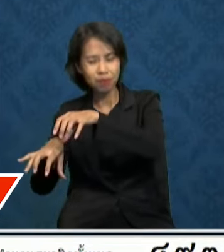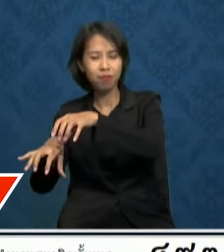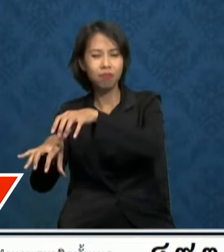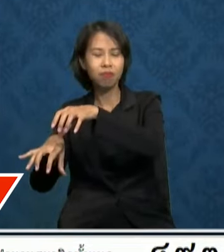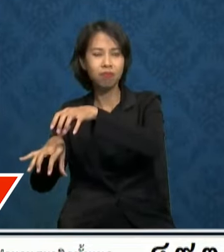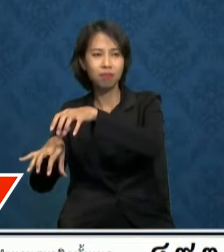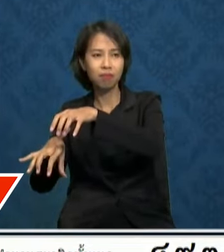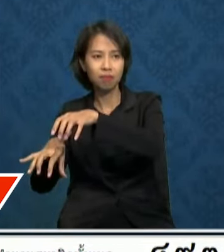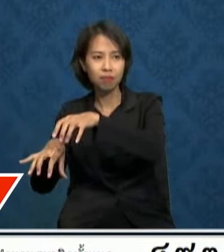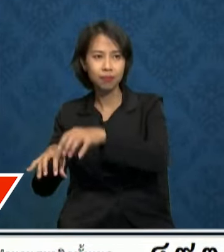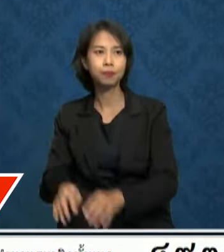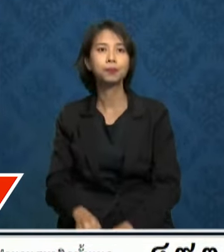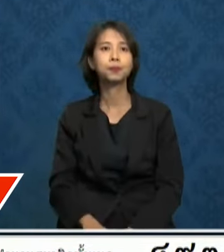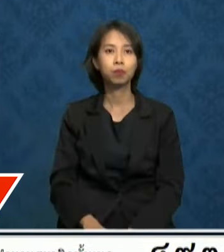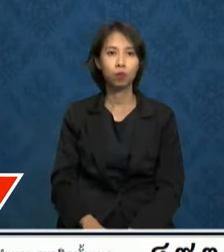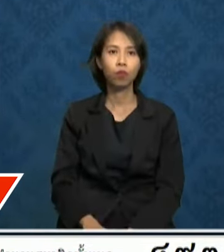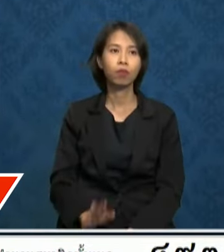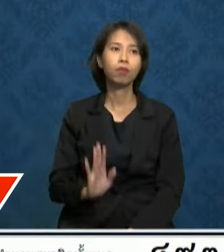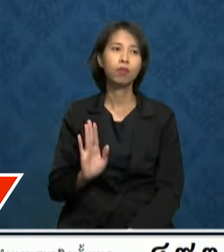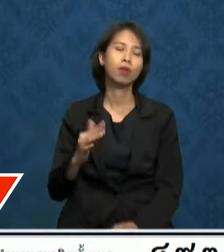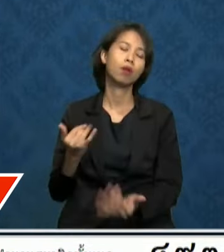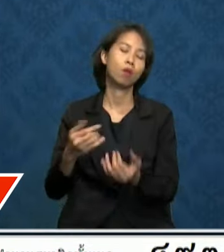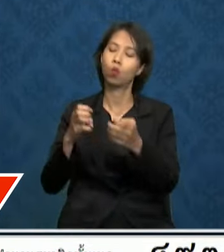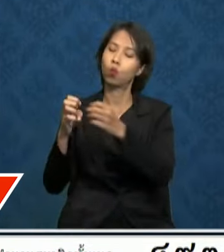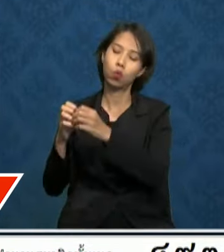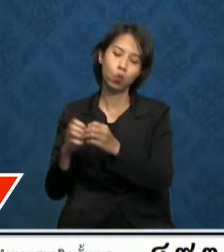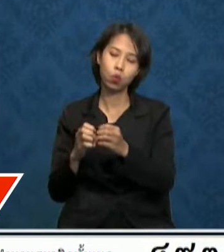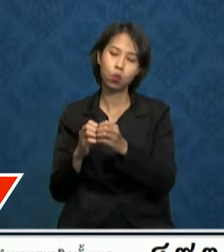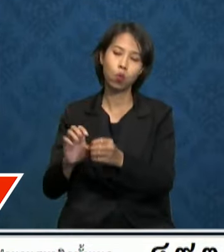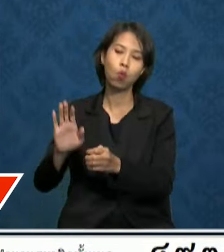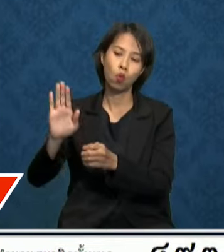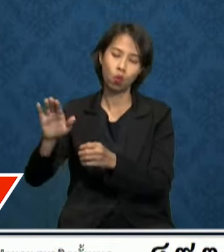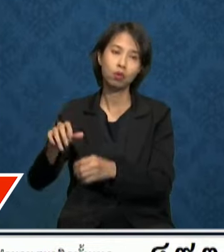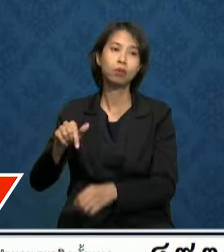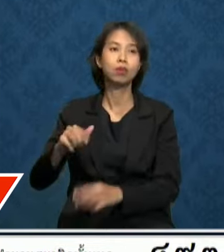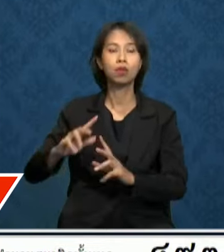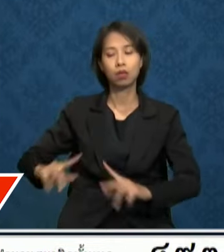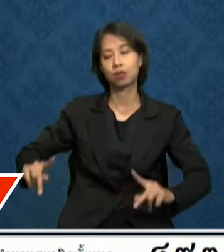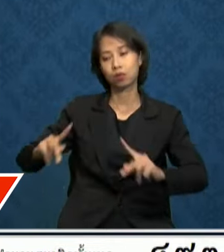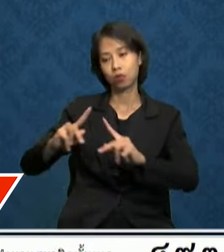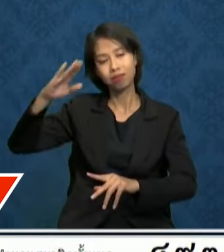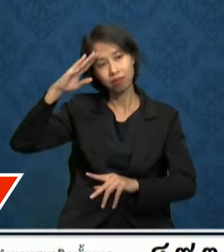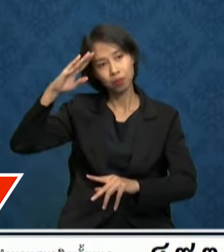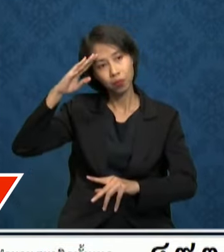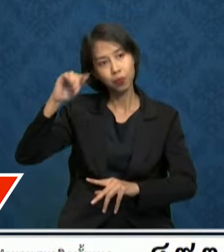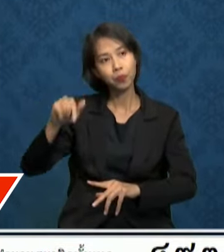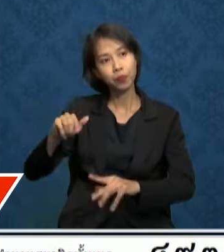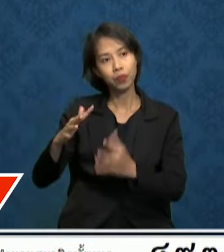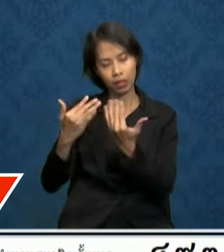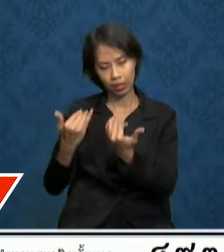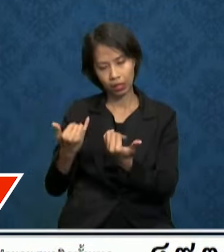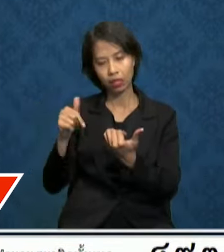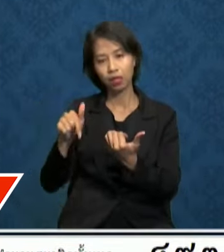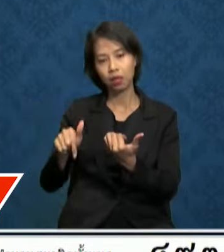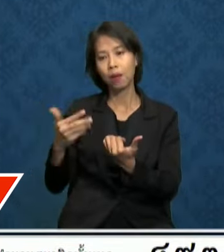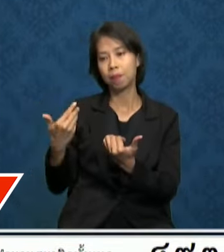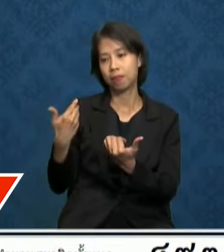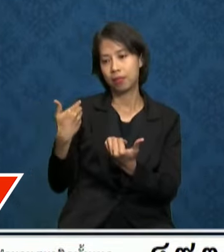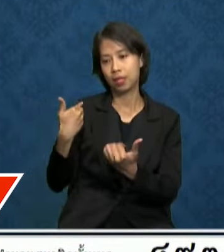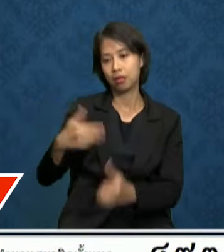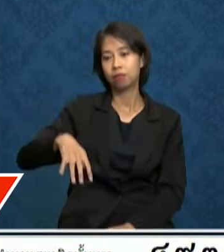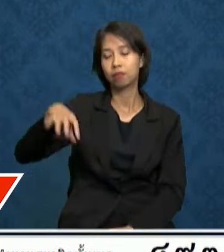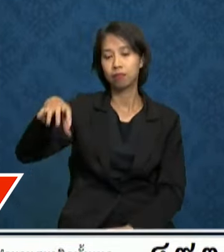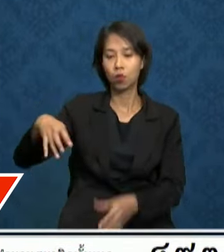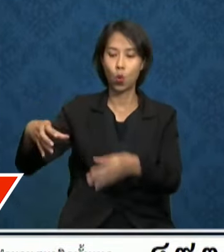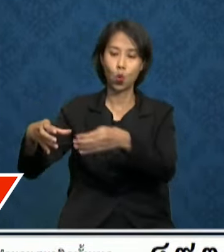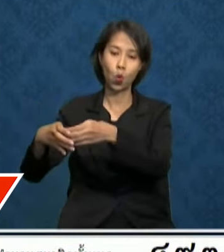ทานที่ผมจะเล่าให้ฟังต่อไปนี้นะครับกับเรื่องราวสุดโอละเวงของหน่วยงานที่มีชื่อว่ากระทรวงโกลาหลภายในกระทรวงกลาโหมนะครับจะมีสิ่งที่เรียกว่าคณะ